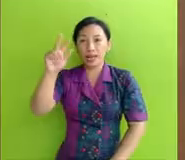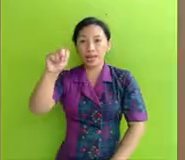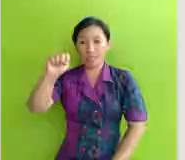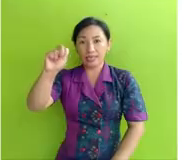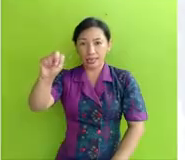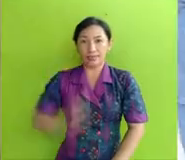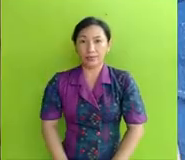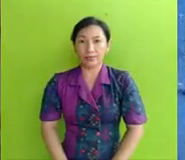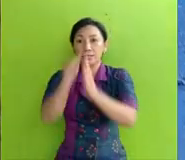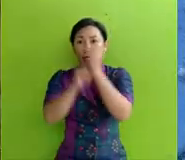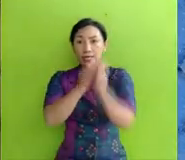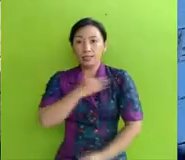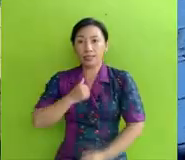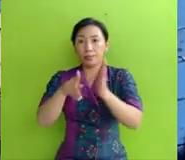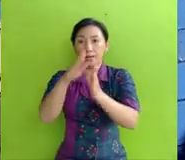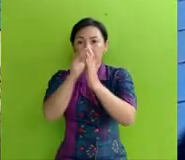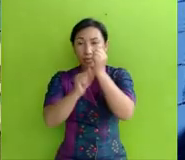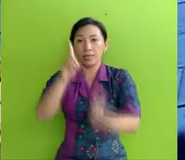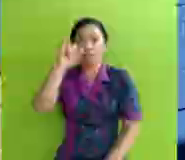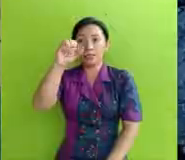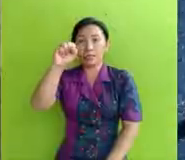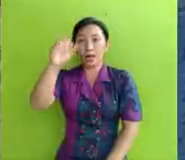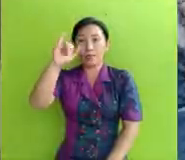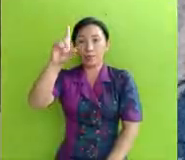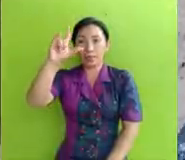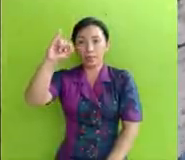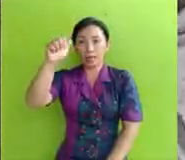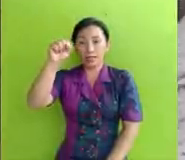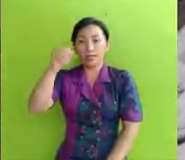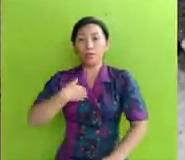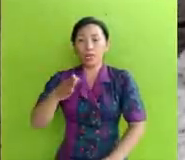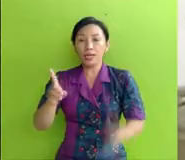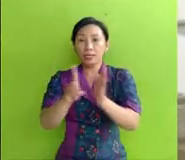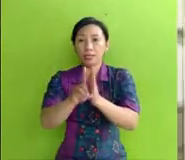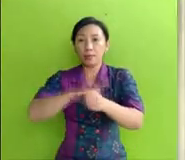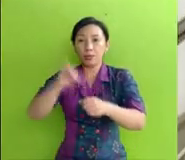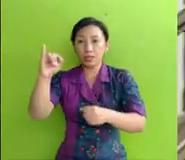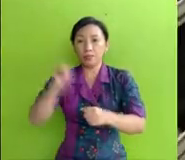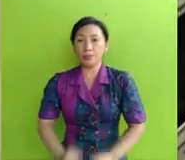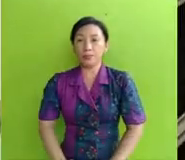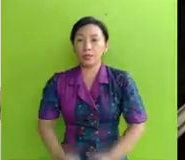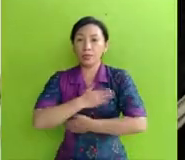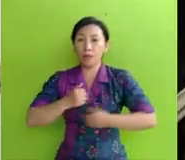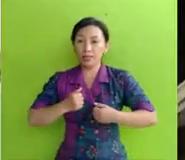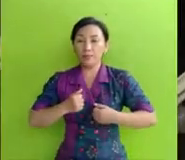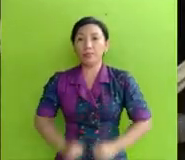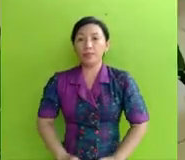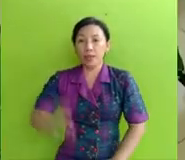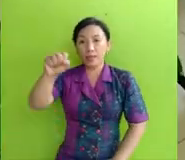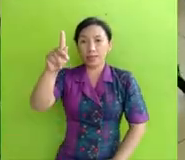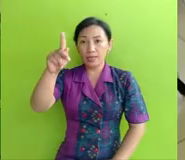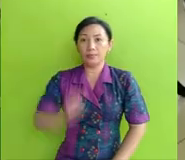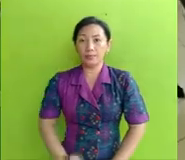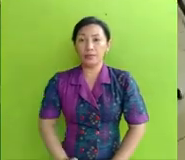aparatur sipil negara. Sarana dan prasarana disabilitas telah dipenuhi sesuai Surat Keputusan Direktur